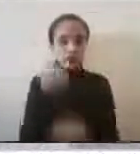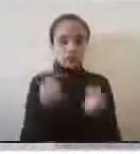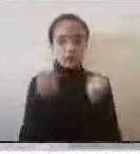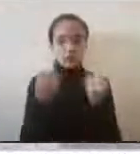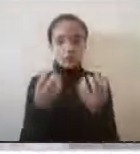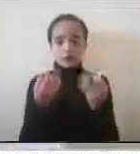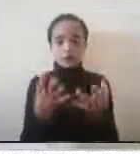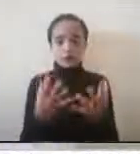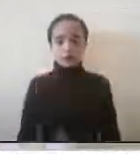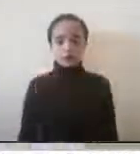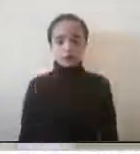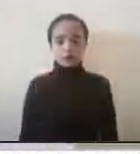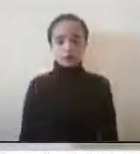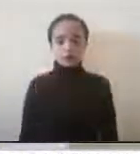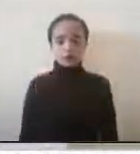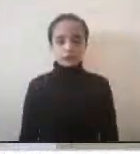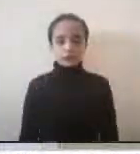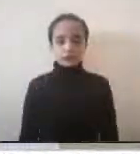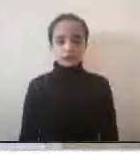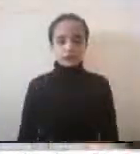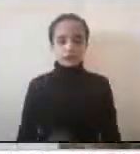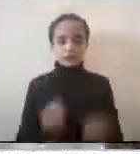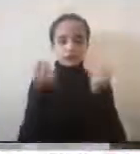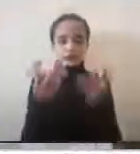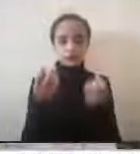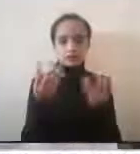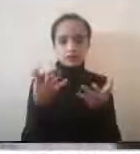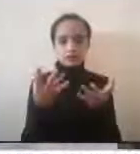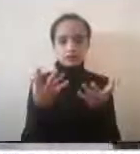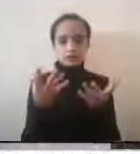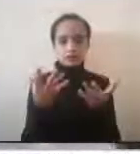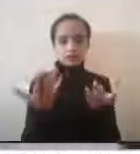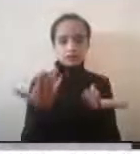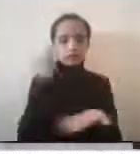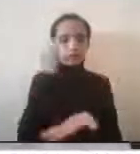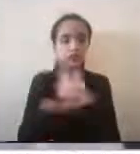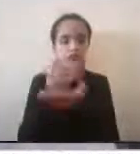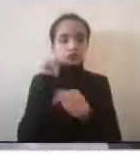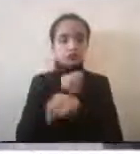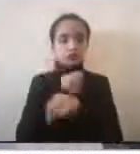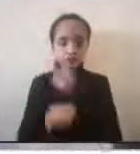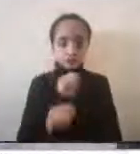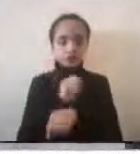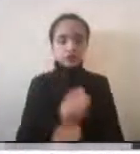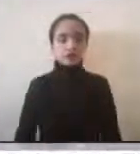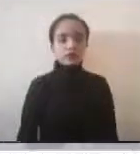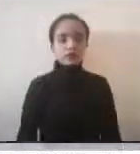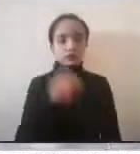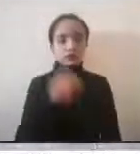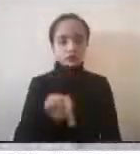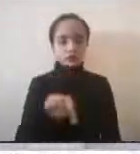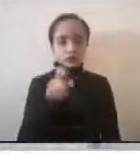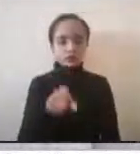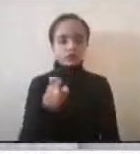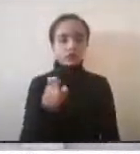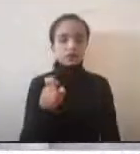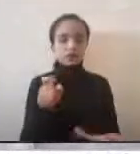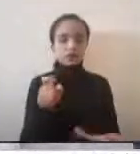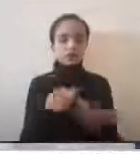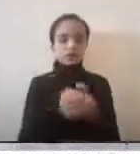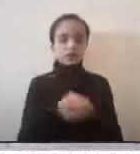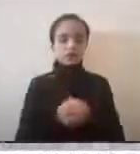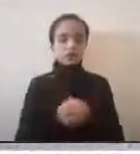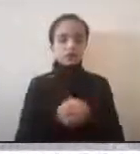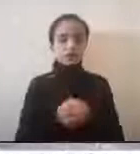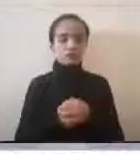maraming tumitigil na ano yung trabaho. Di dapat dandaan lang yung ano, yung